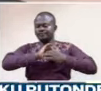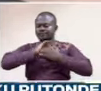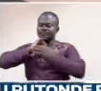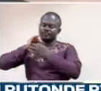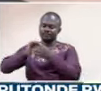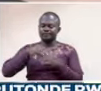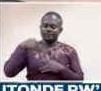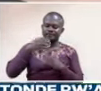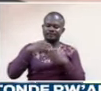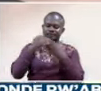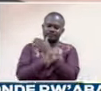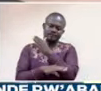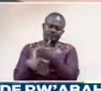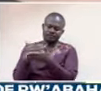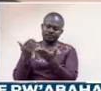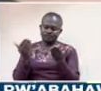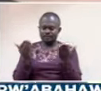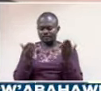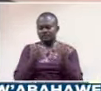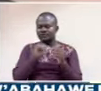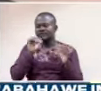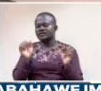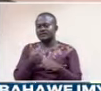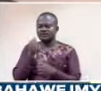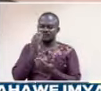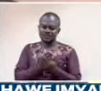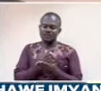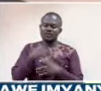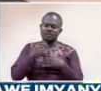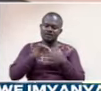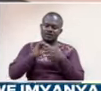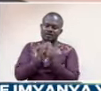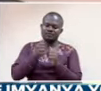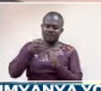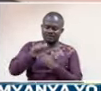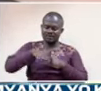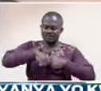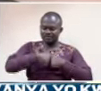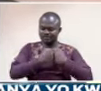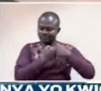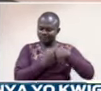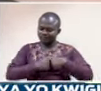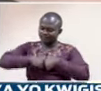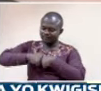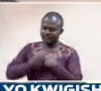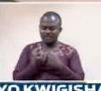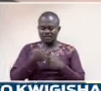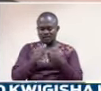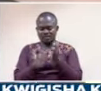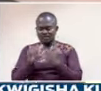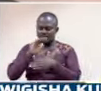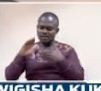mu buyobozi bw'iki gihugu ko tutazahwema gukomeza gufatanya namwe no guhangana n'ibyo bibazo